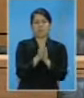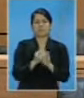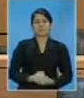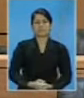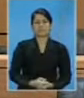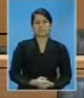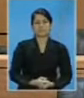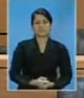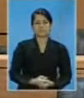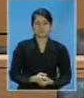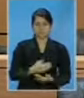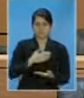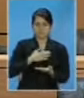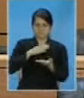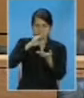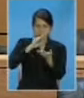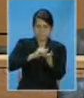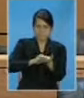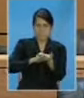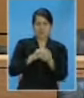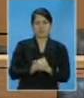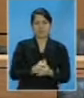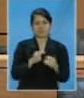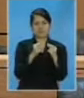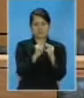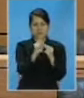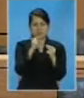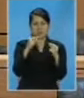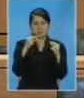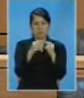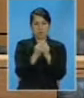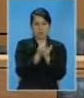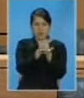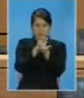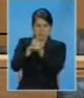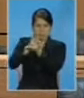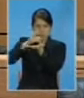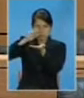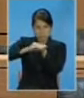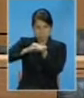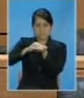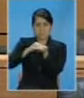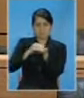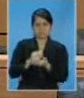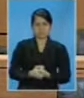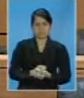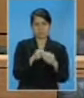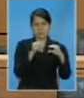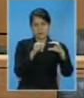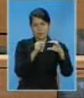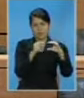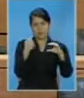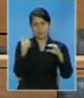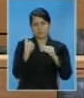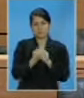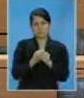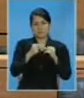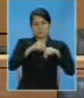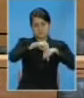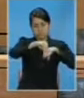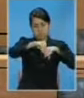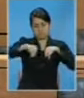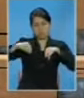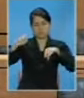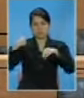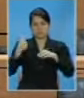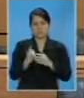มว่าน่าจะบันทึกในกินเนสบุ๊กได้เลยครับว่าเป็นกล้องวงจรปิดที่มีเครือข่ายยงใหญ่มากที่สุดและใหญ่